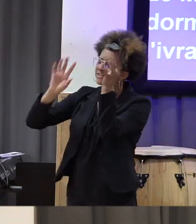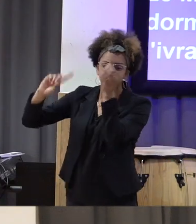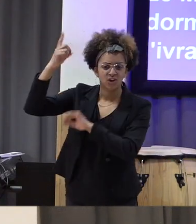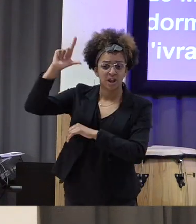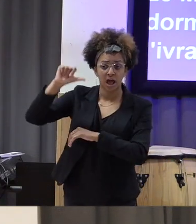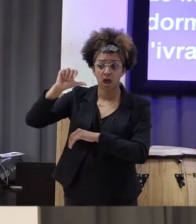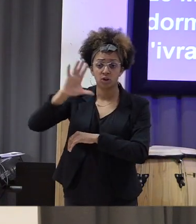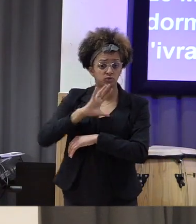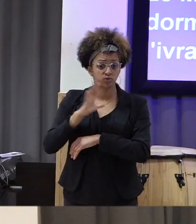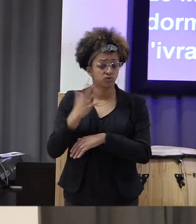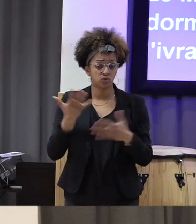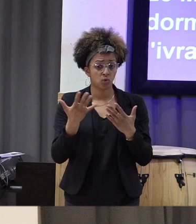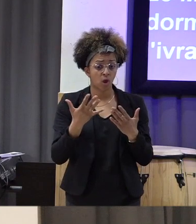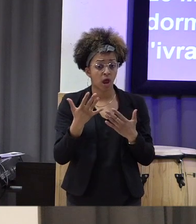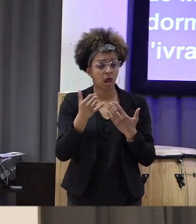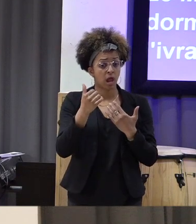chrétienne.